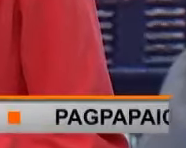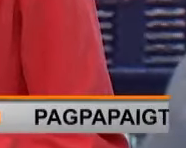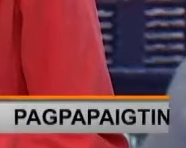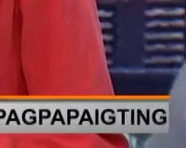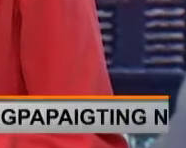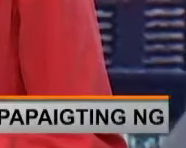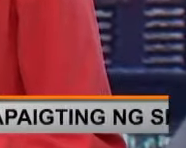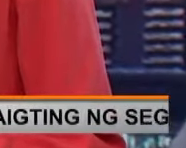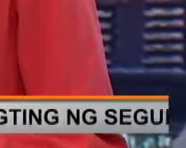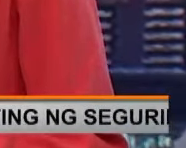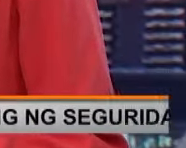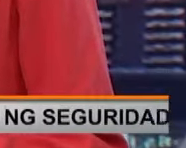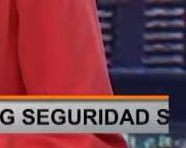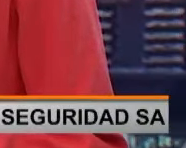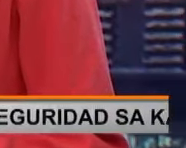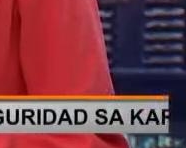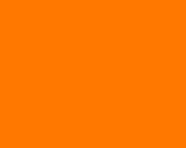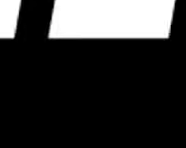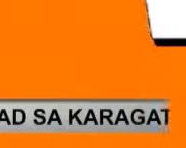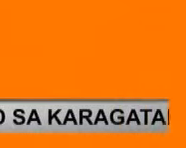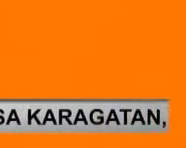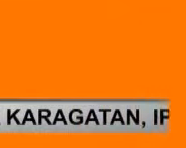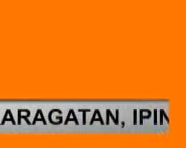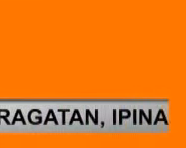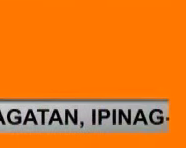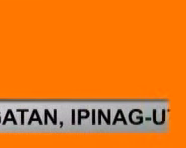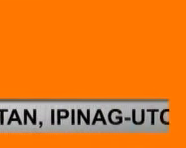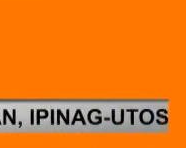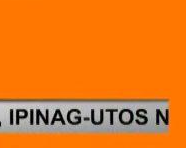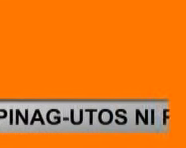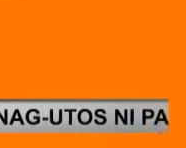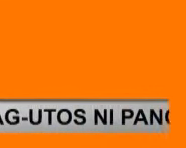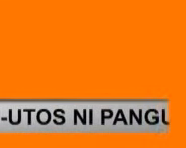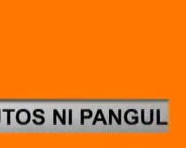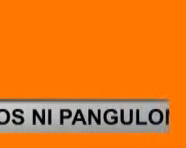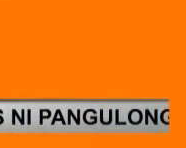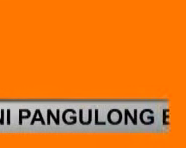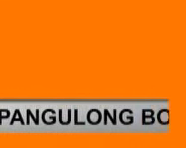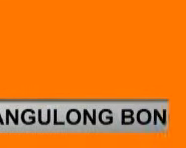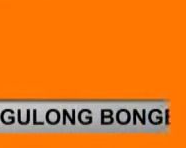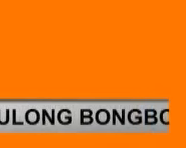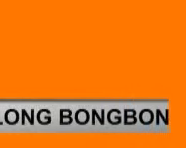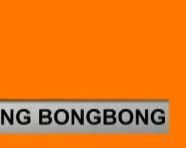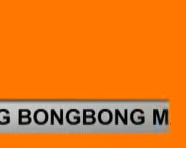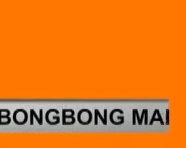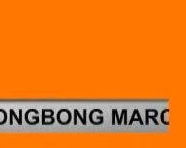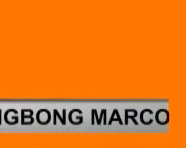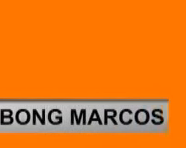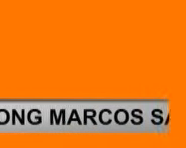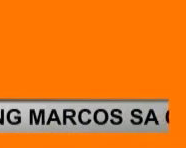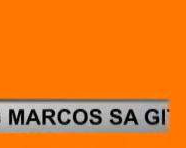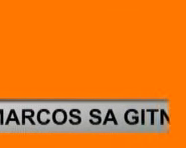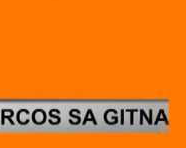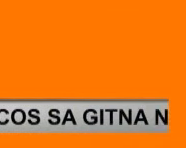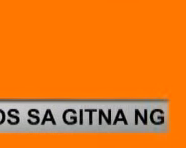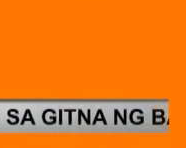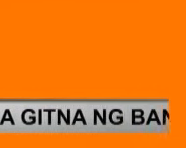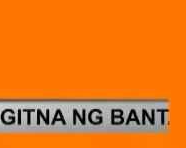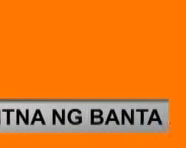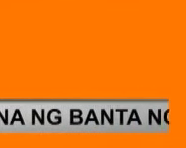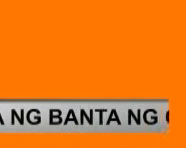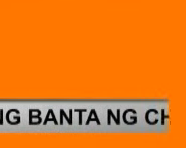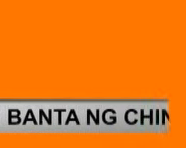Live mula sa Balintawak Toll Plaza, nasa frontline ng balitang yan si Rainiel Pawid. Rainiel, mabigat na ba ang traffic dyan sa NLEX?